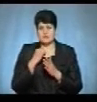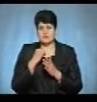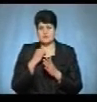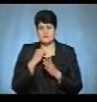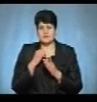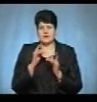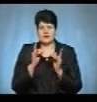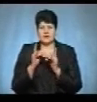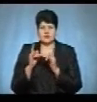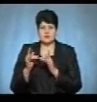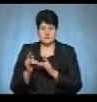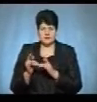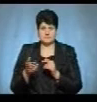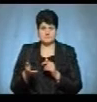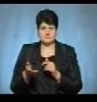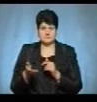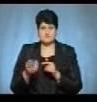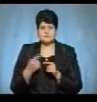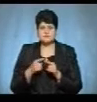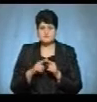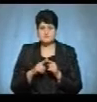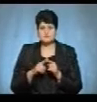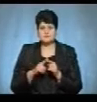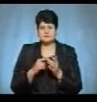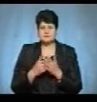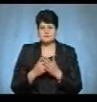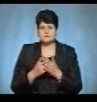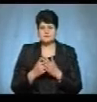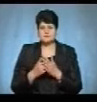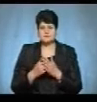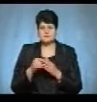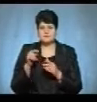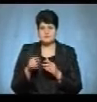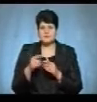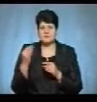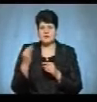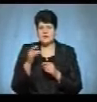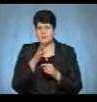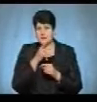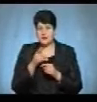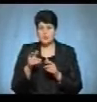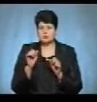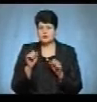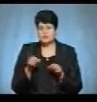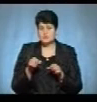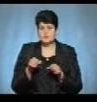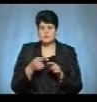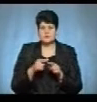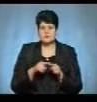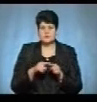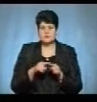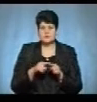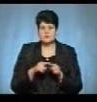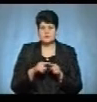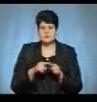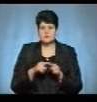залізні ліжка. І це формує версію, що певний історичний період, скоріше всього, це час